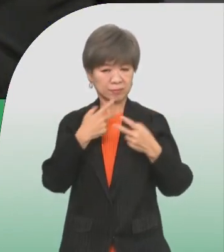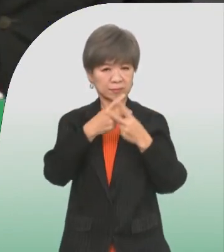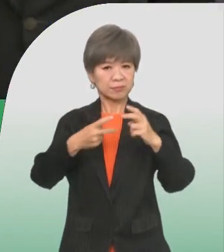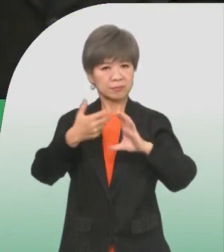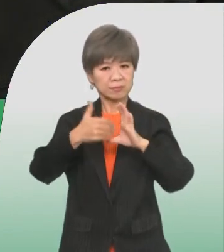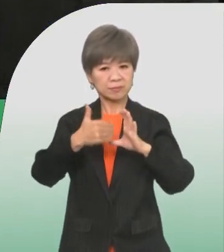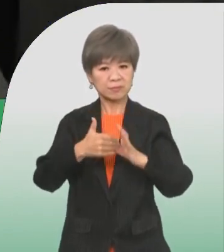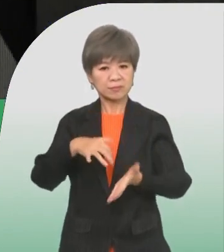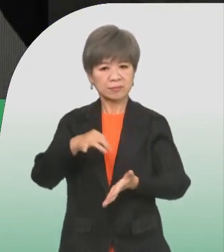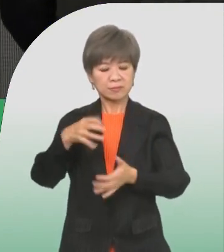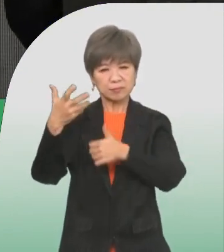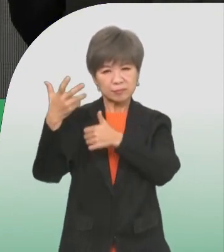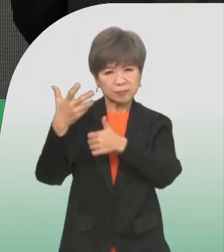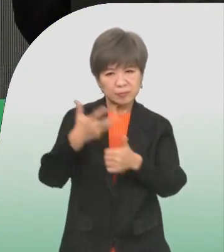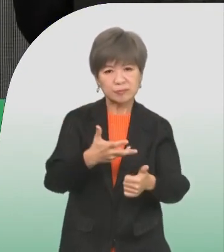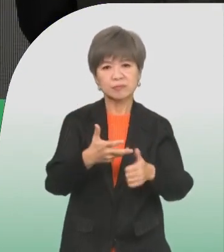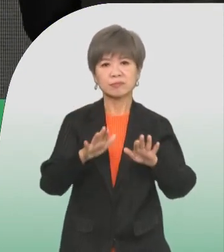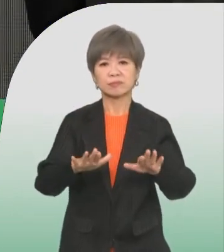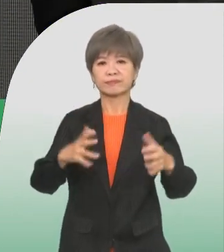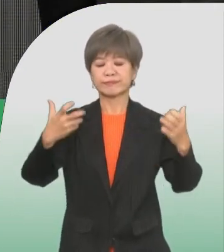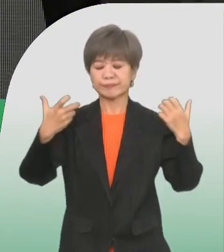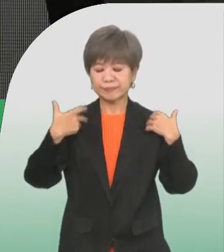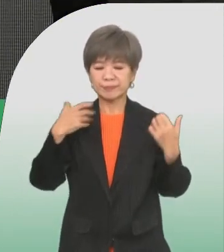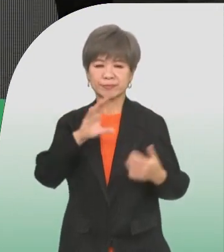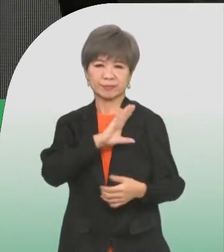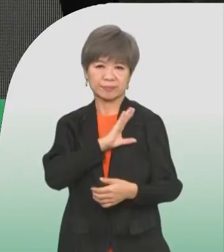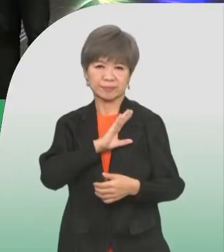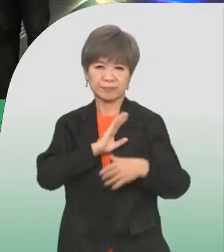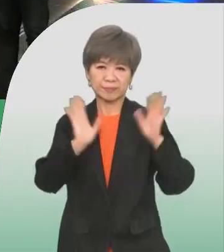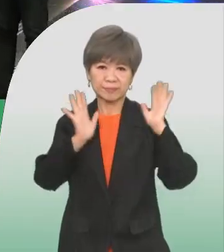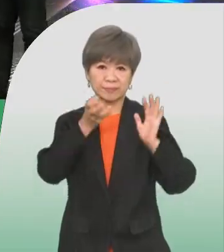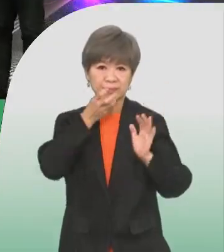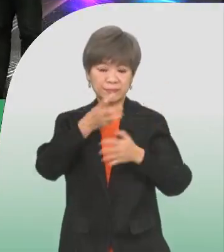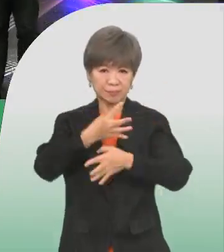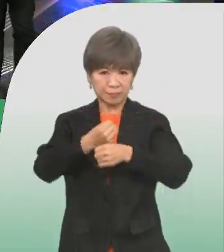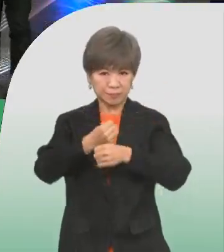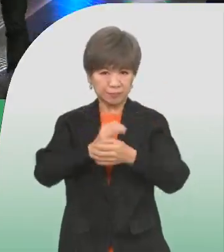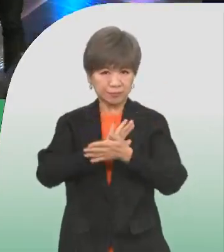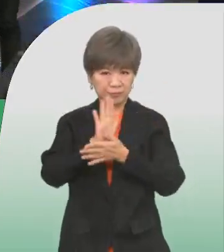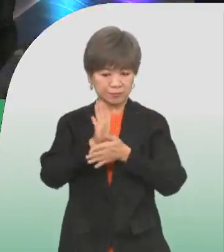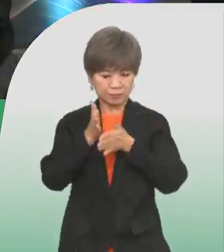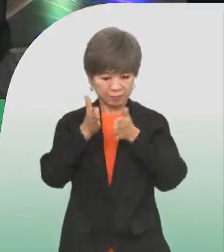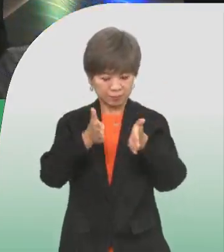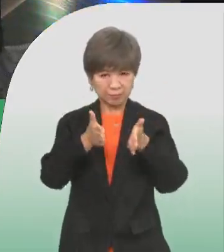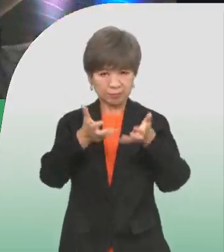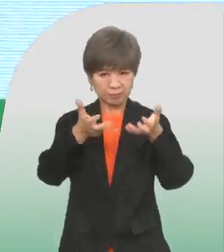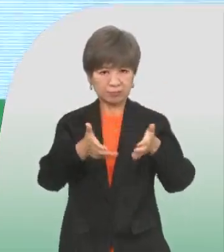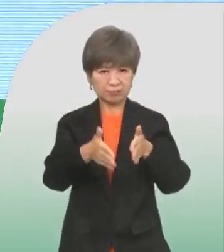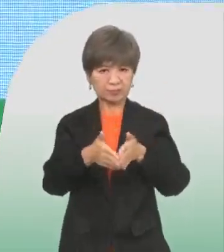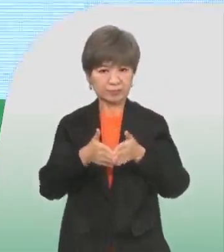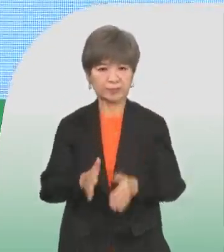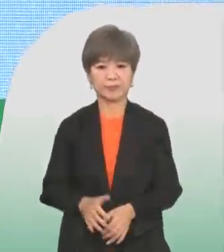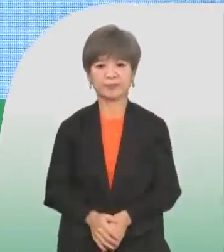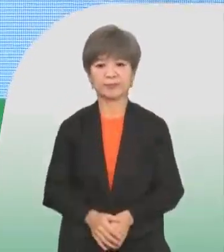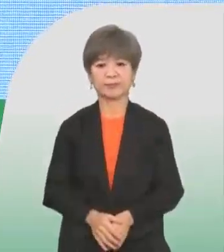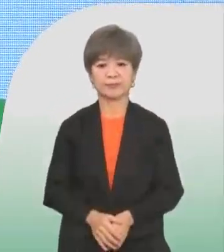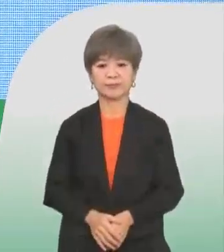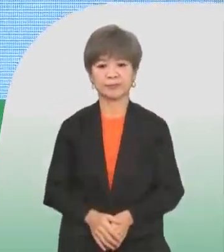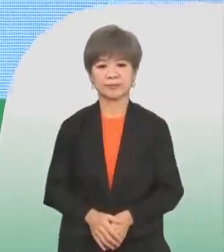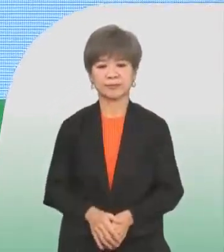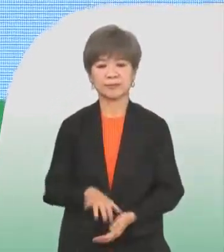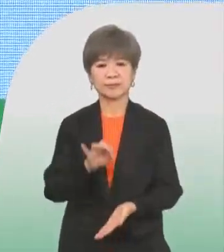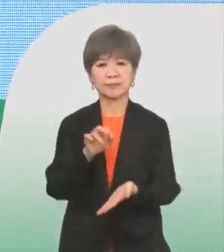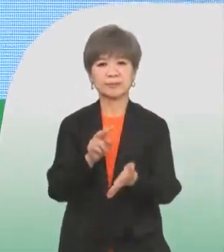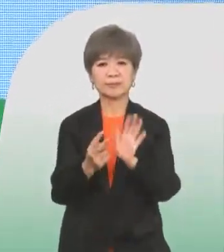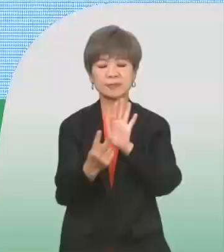就是亚夏而做的事情，故说以小节目就是南北发展的重点方向。 客家电视以亚夏